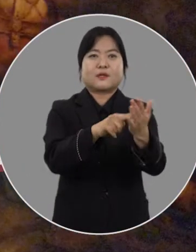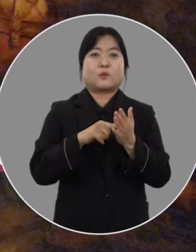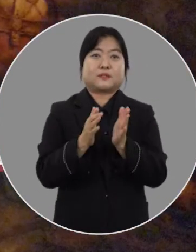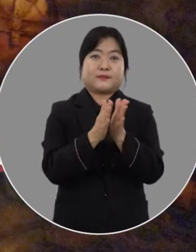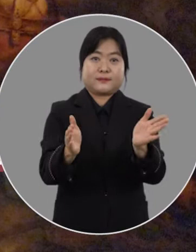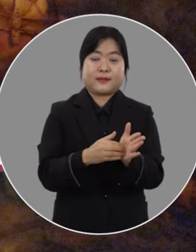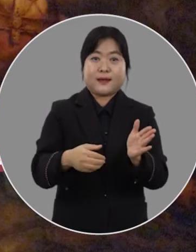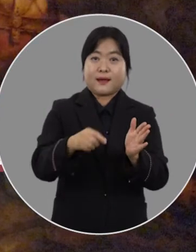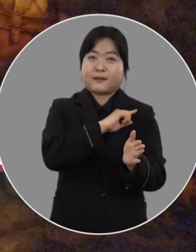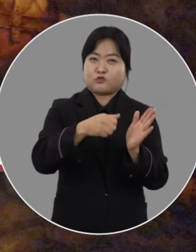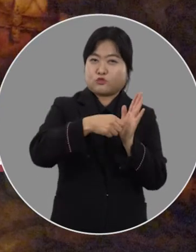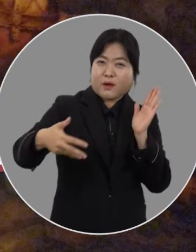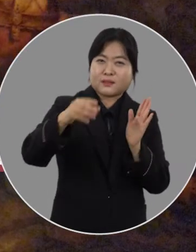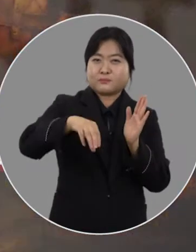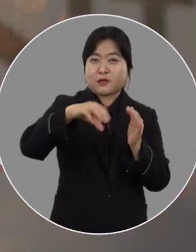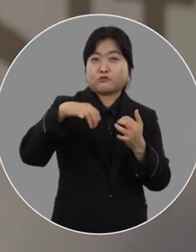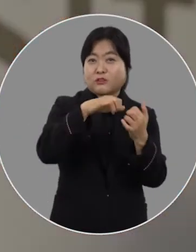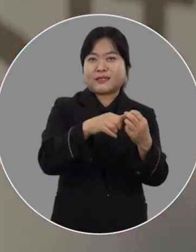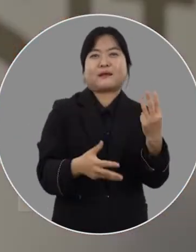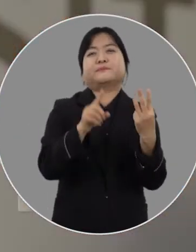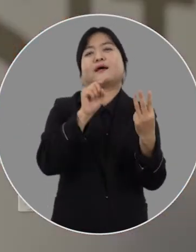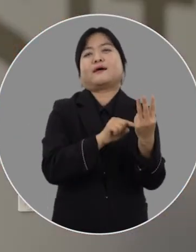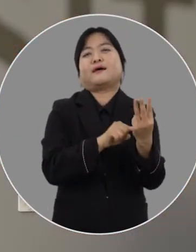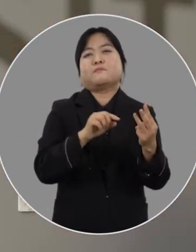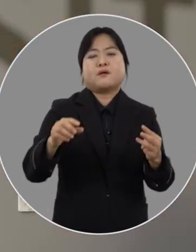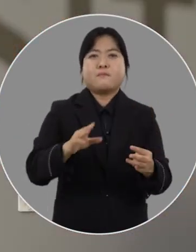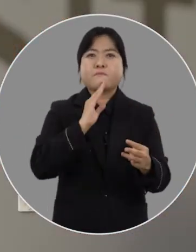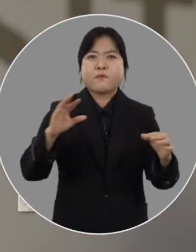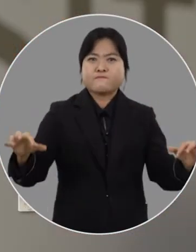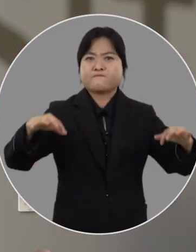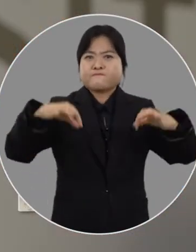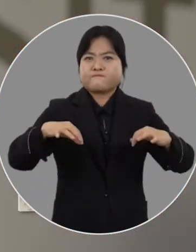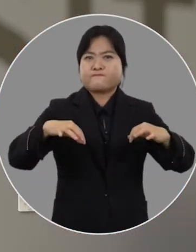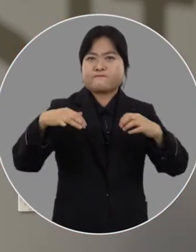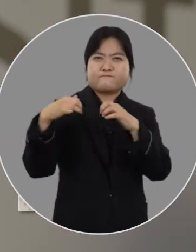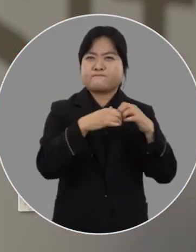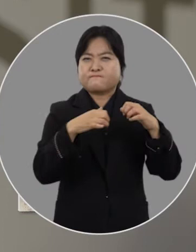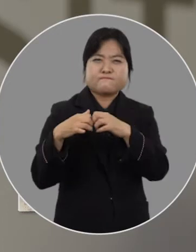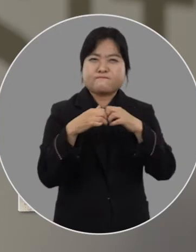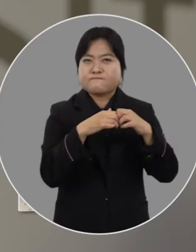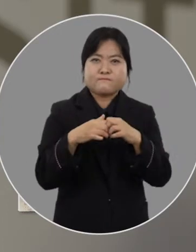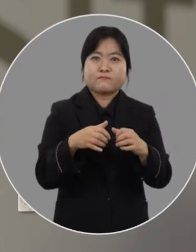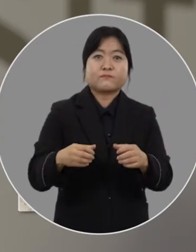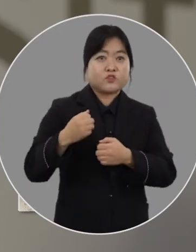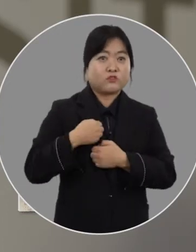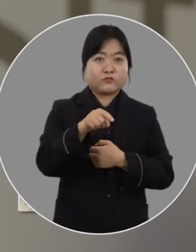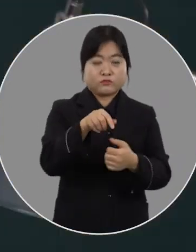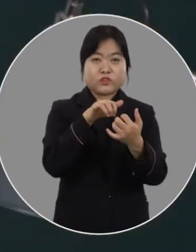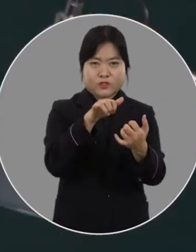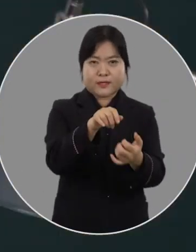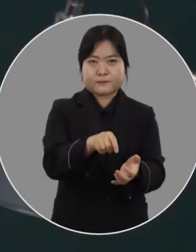십자군 전쟁은 3차 십자군 전쟁입니다. 본격적으로 양대 세력과 종교들이 부딪혔던